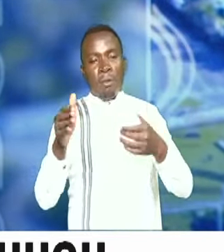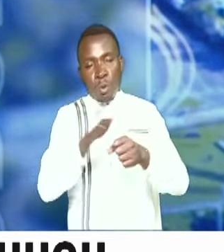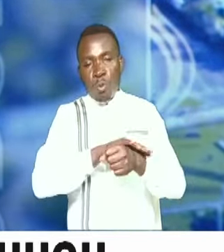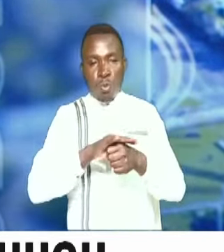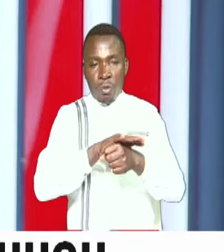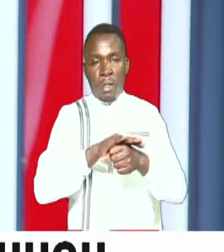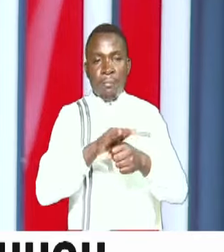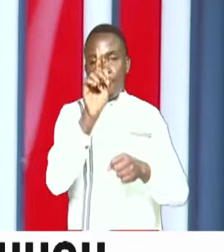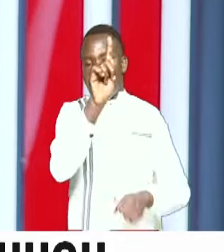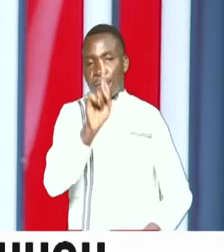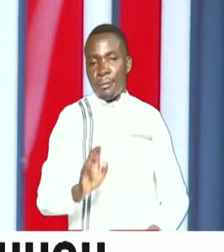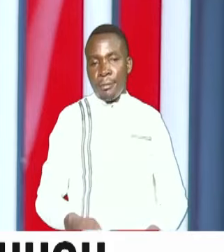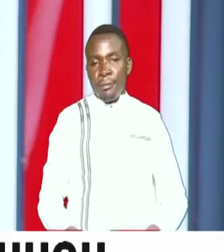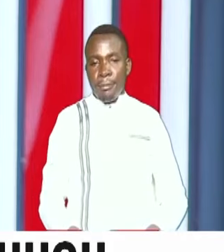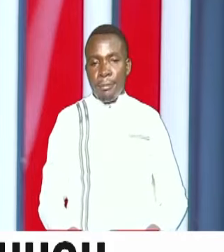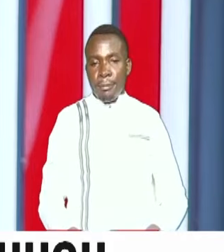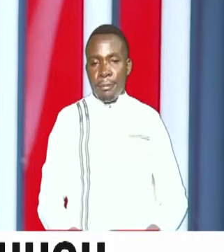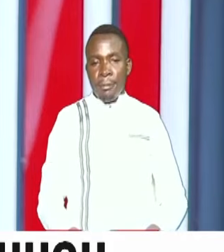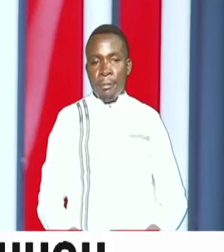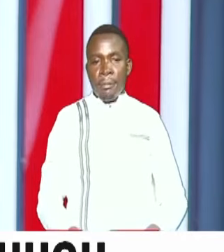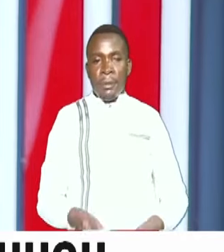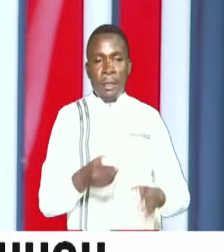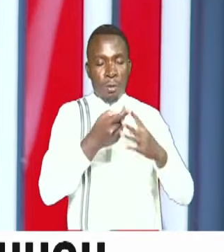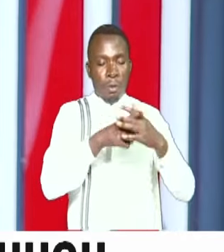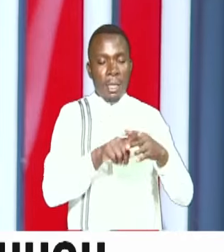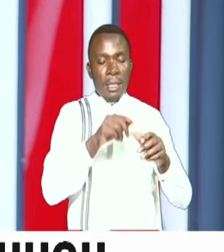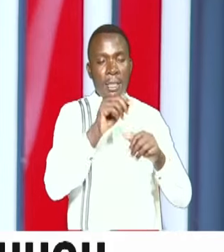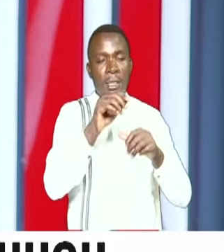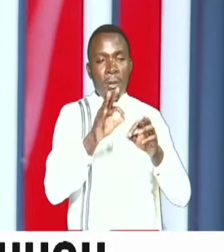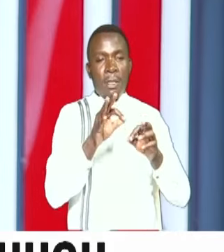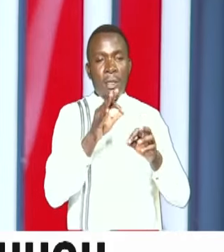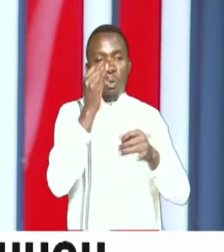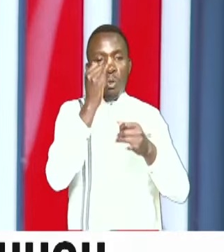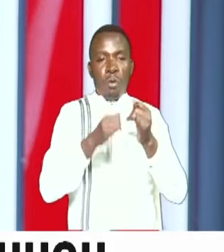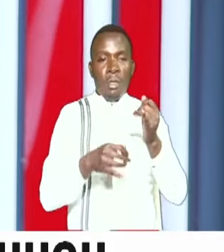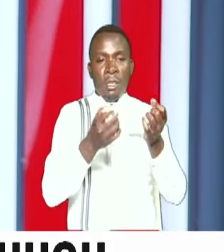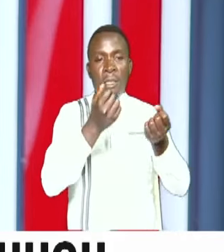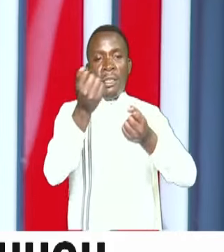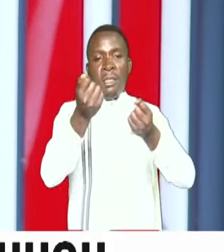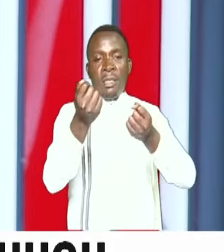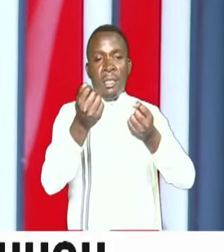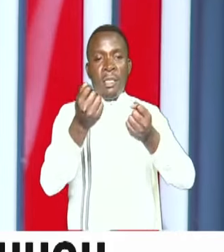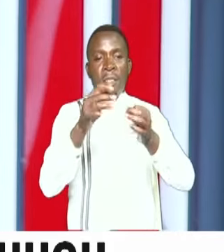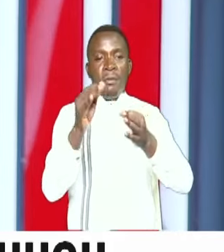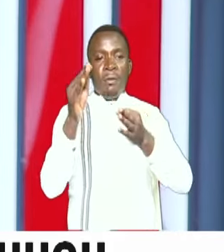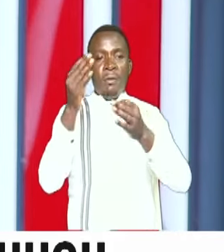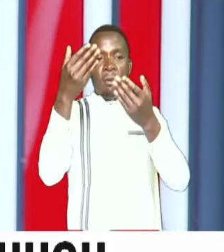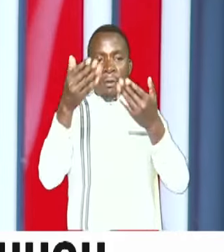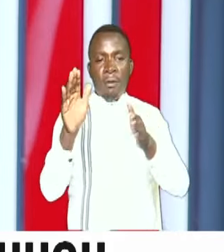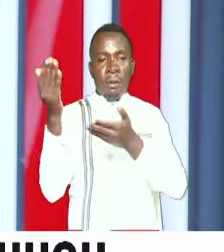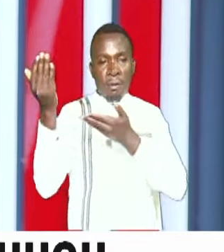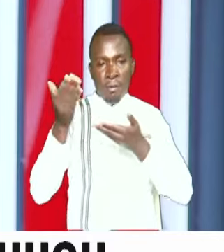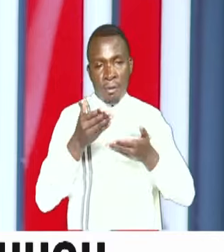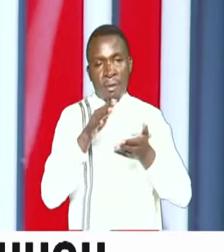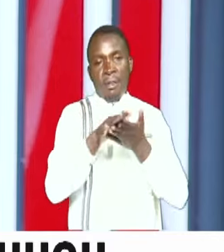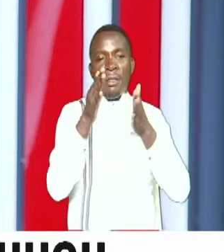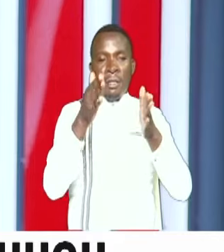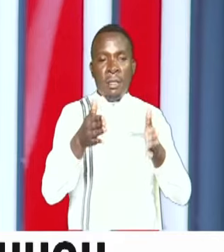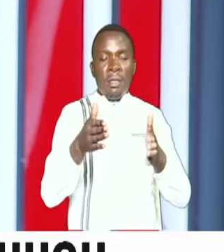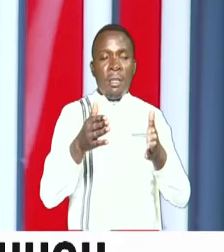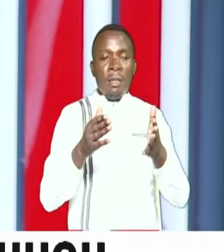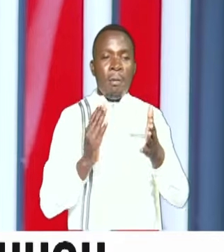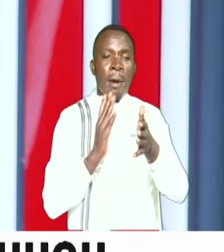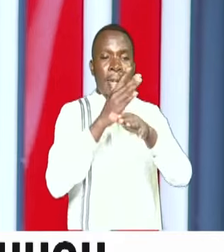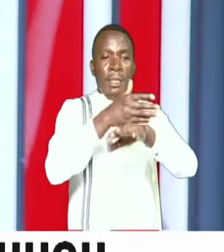nk'urwo? Emereye kuri icyo shorejeho cy'imodoka, niba tumaze kwakira abashoramari batandukanye barenze umwe barenze